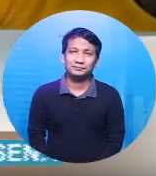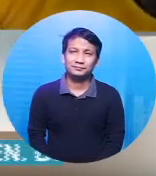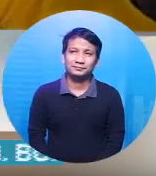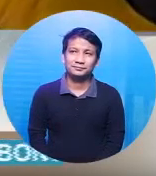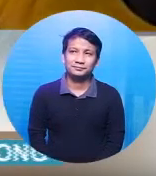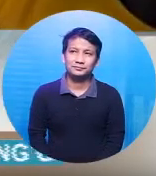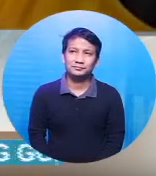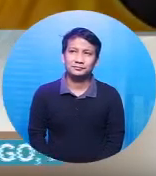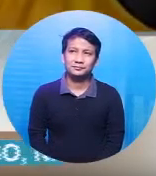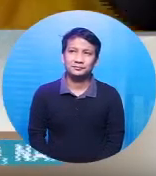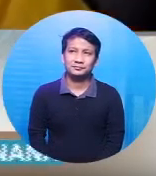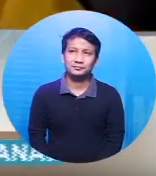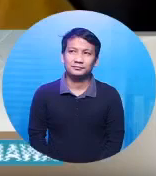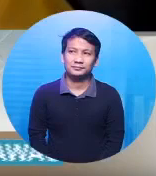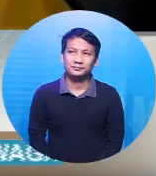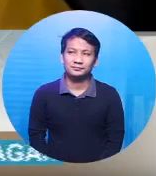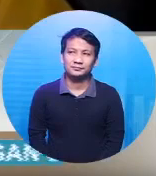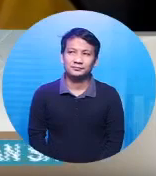Sa ngayon, sir,